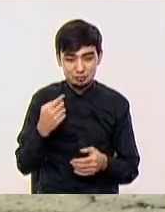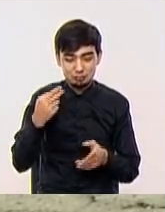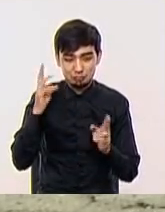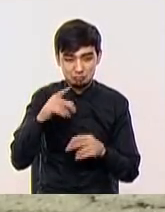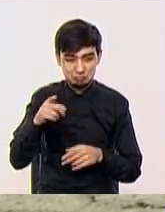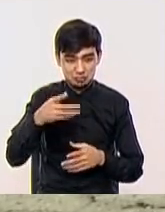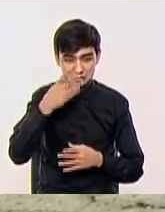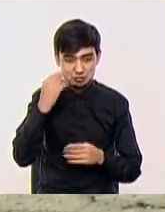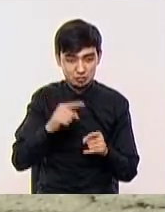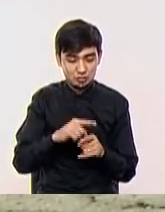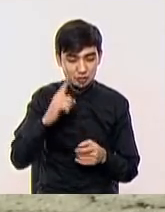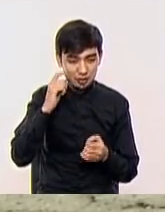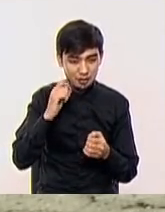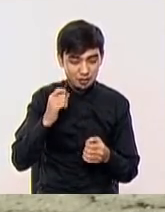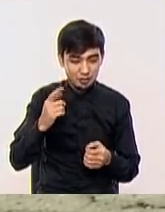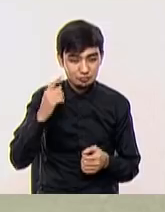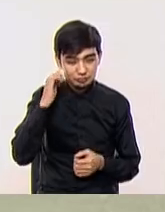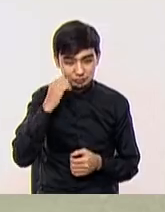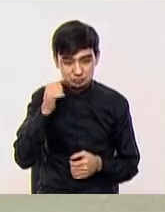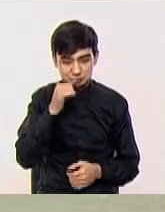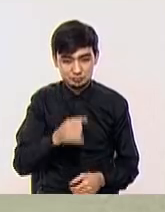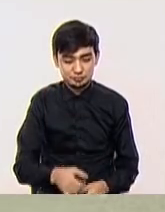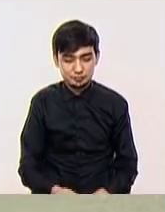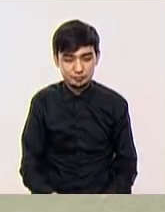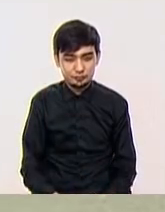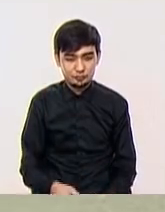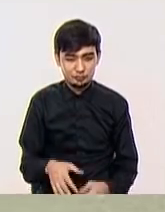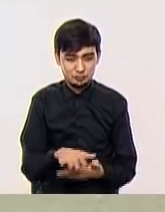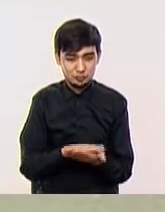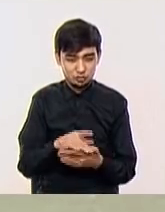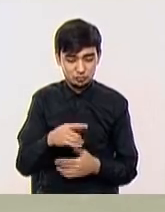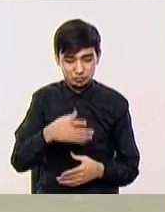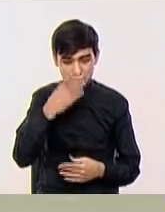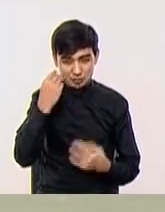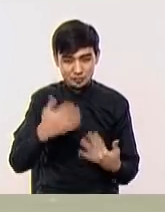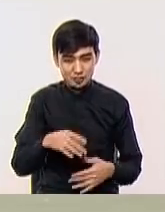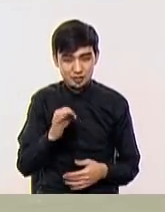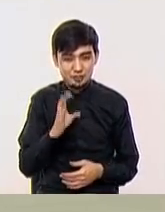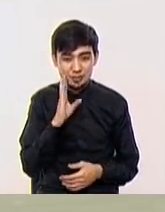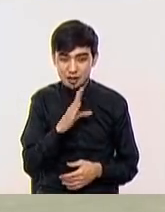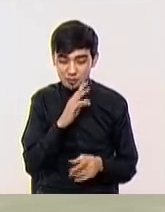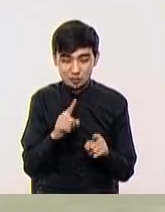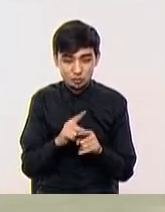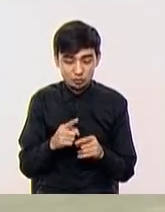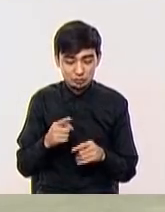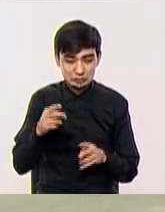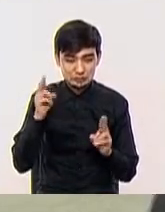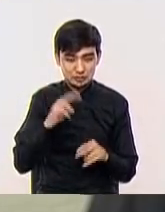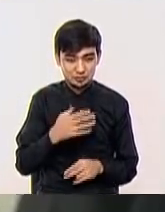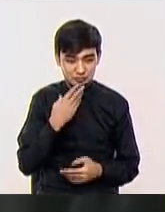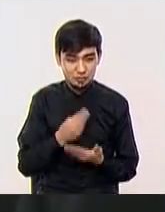танымаған, ештеңені есіне түсіре алмапты. Мүлде ештеңке білмейді қазір. Ол емес, шешемді де танымай отыр ғой. Шыны керек,